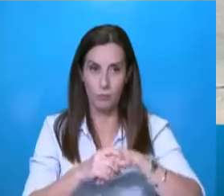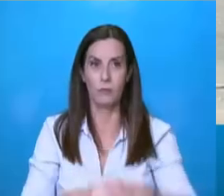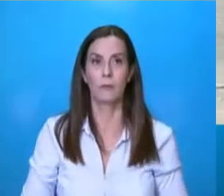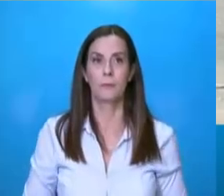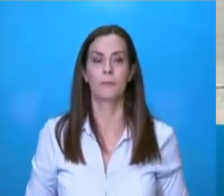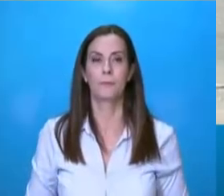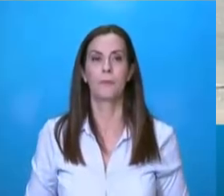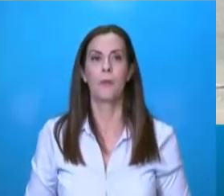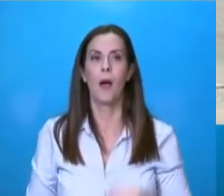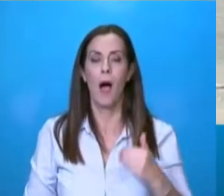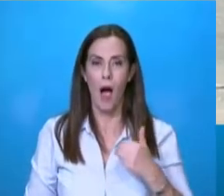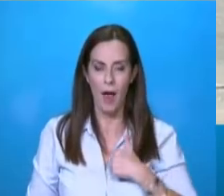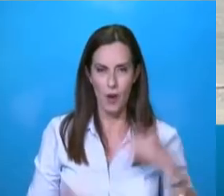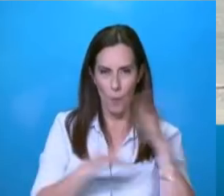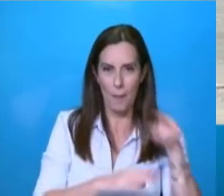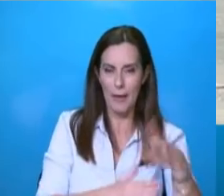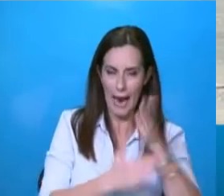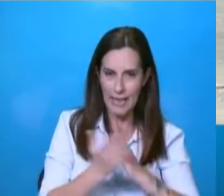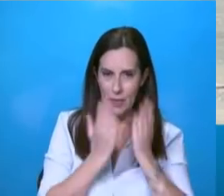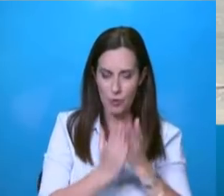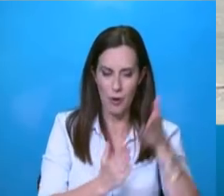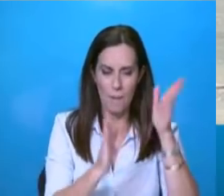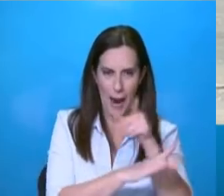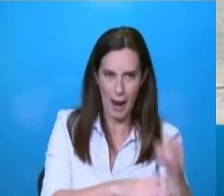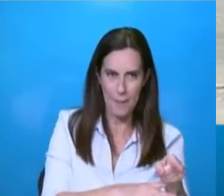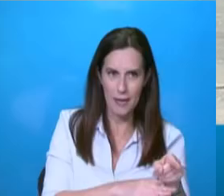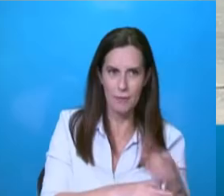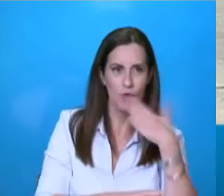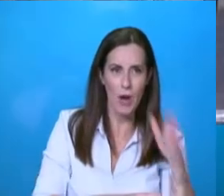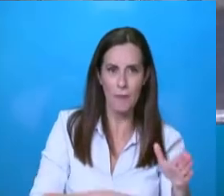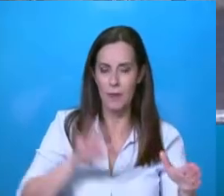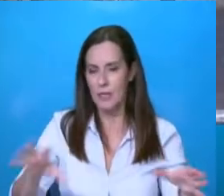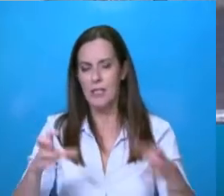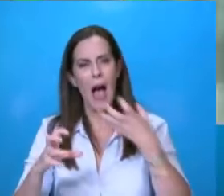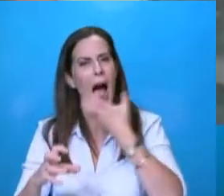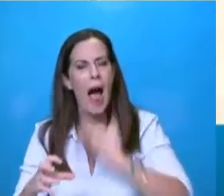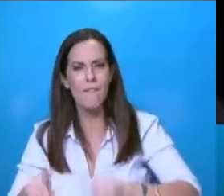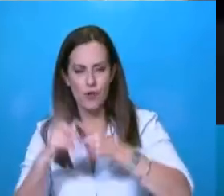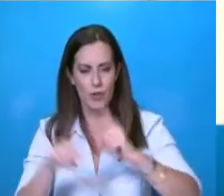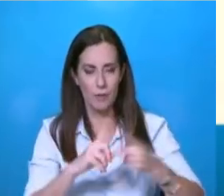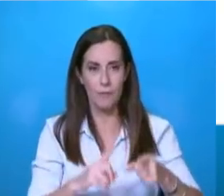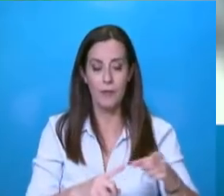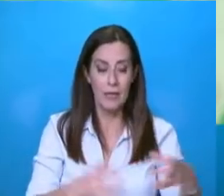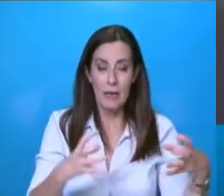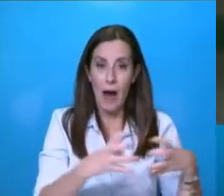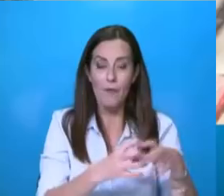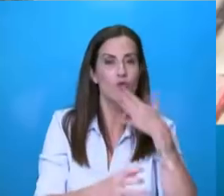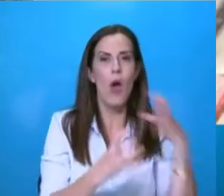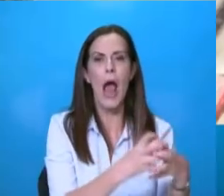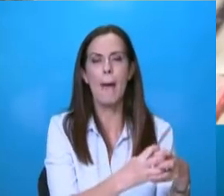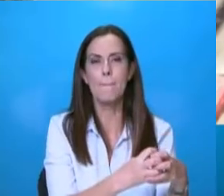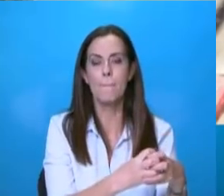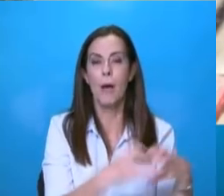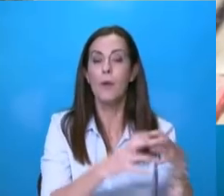האוכלוסייה. אנחנו המחבלים, כן. חצי מהישיבה מישהו המחבלים הזה, מהפלג הירושלמי, מישהו הסוינים הזה, הרב שטיימה. המחבלים שייכים לפלג הירושלמי.